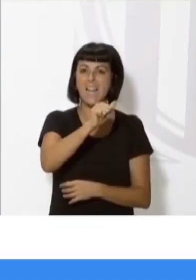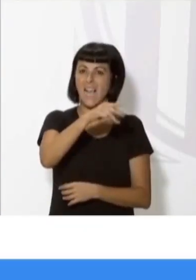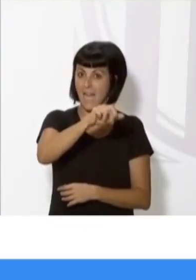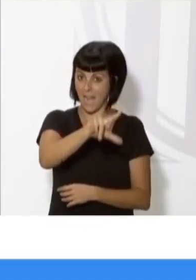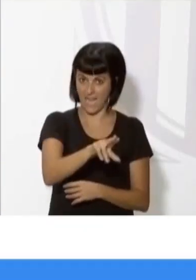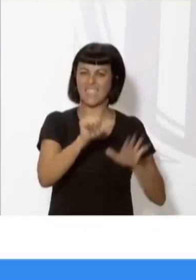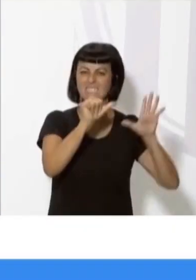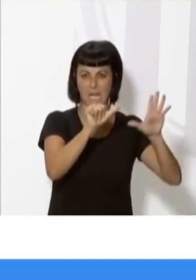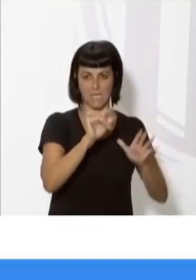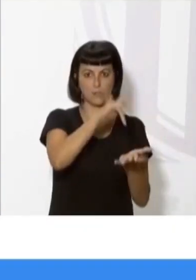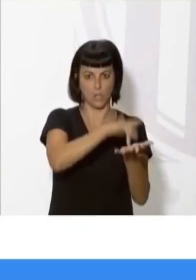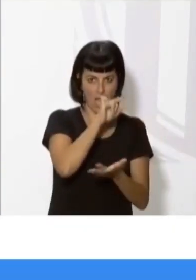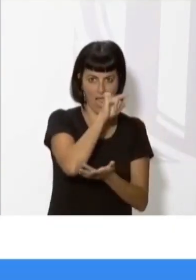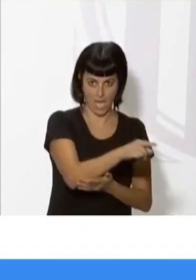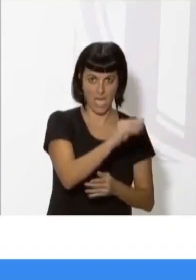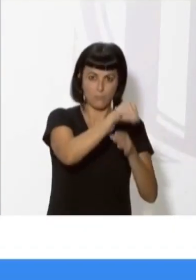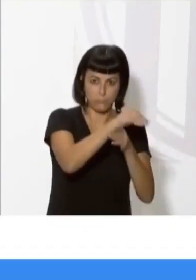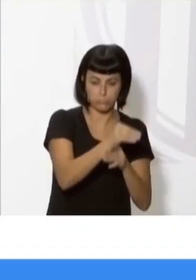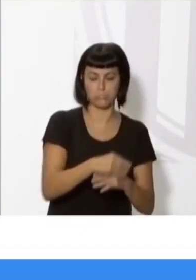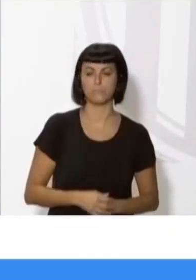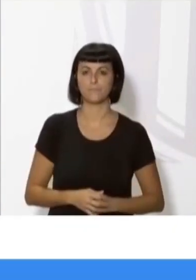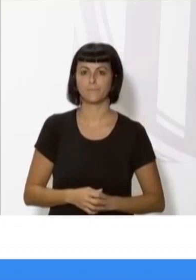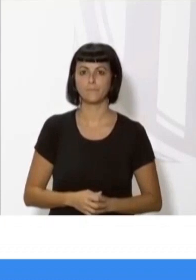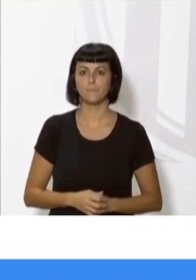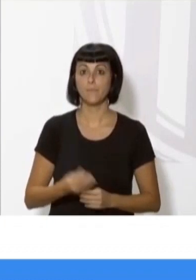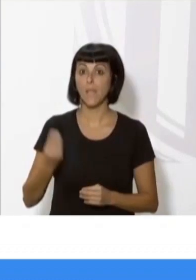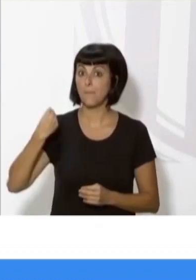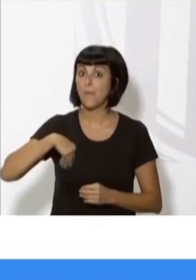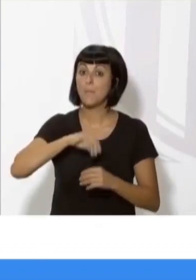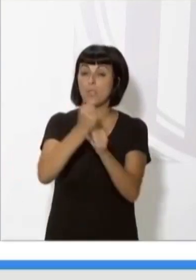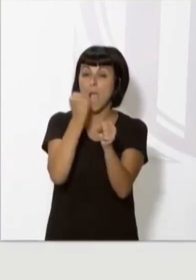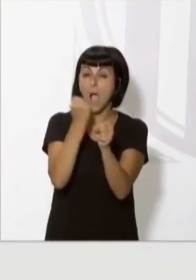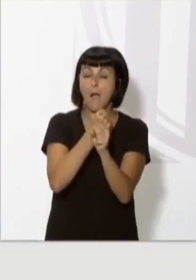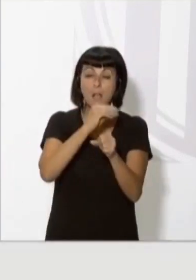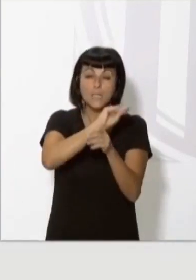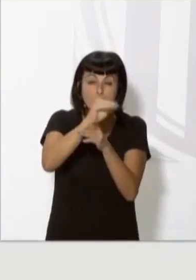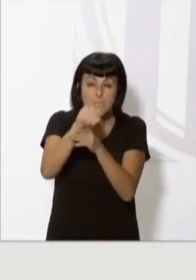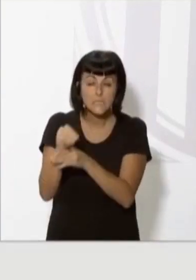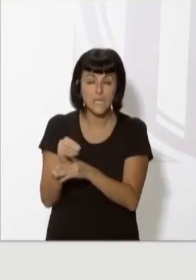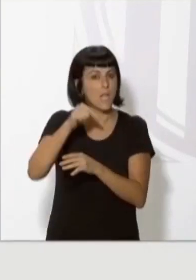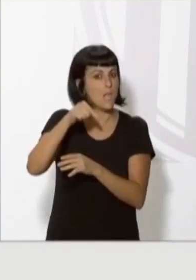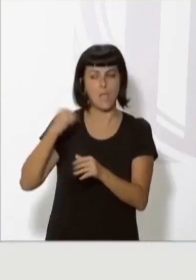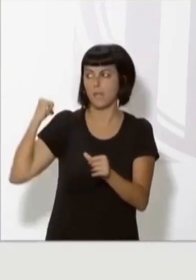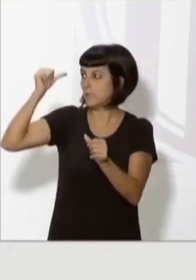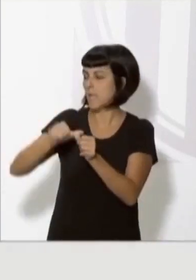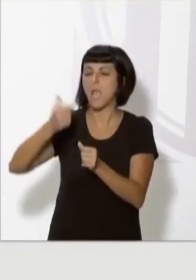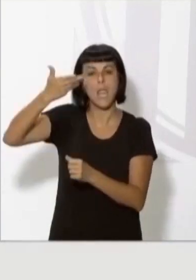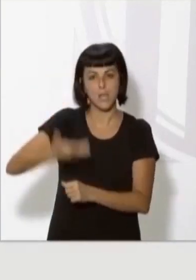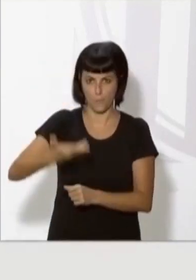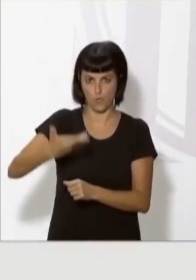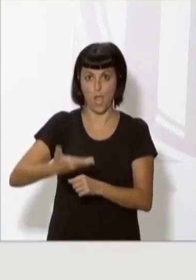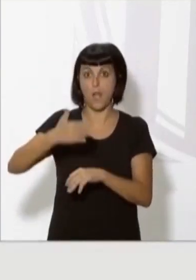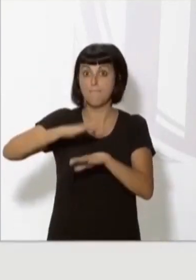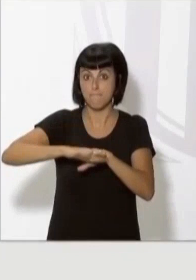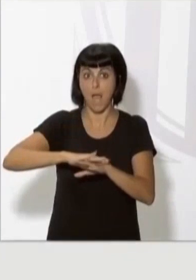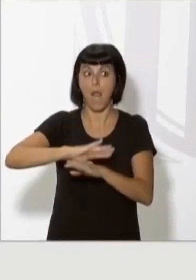Segons les primeres valoracions del Departament d'Acció Climàtica, aquests treballs de manteniment de lleres han sigut claus, han sigut imprescindibles per